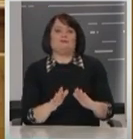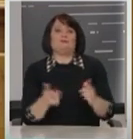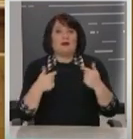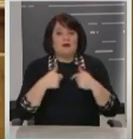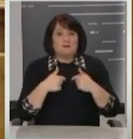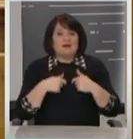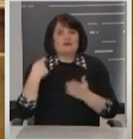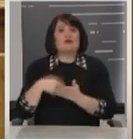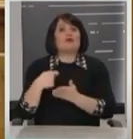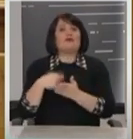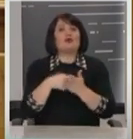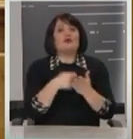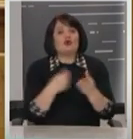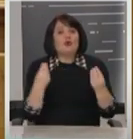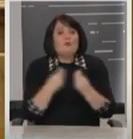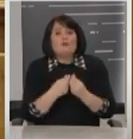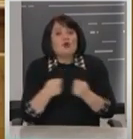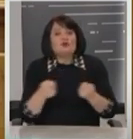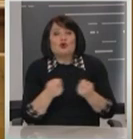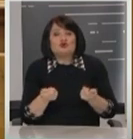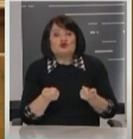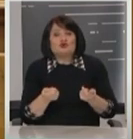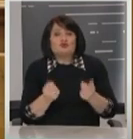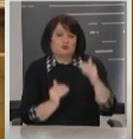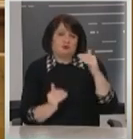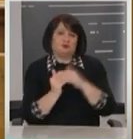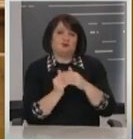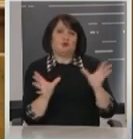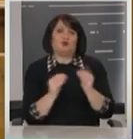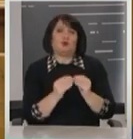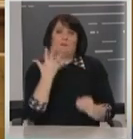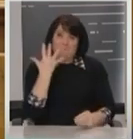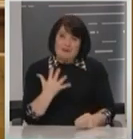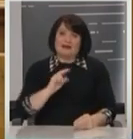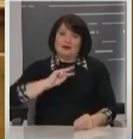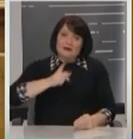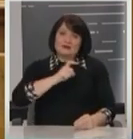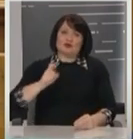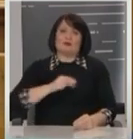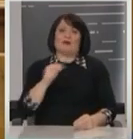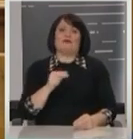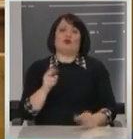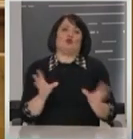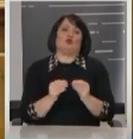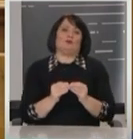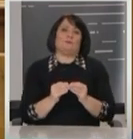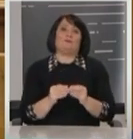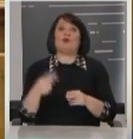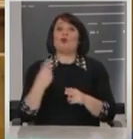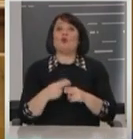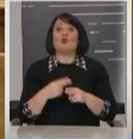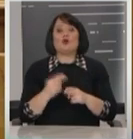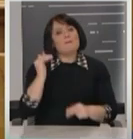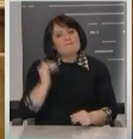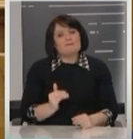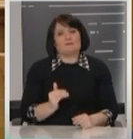Για μας η φορολογική προσαρμογή δεν ξεπερνά συνολικά τα 5 δισεκατομμύρια. Και το κυριότερο,